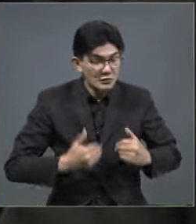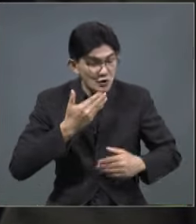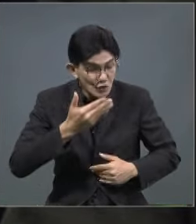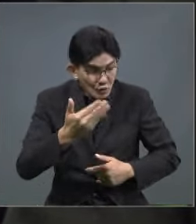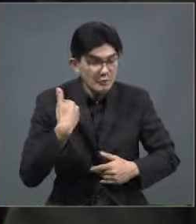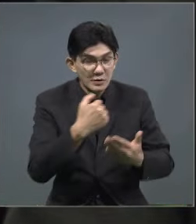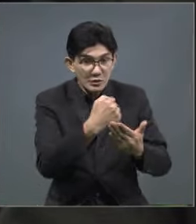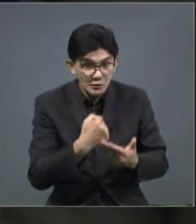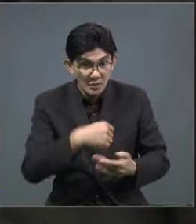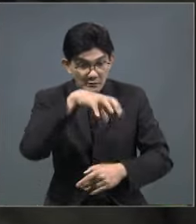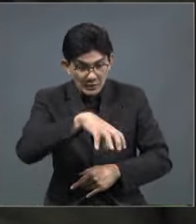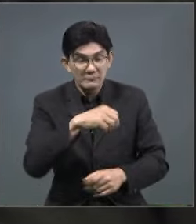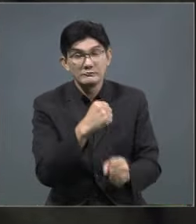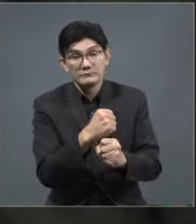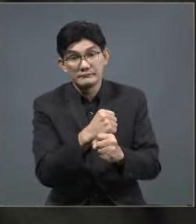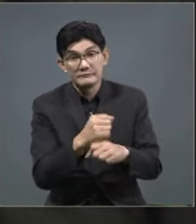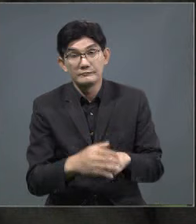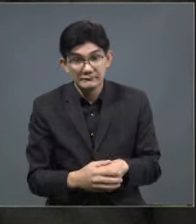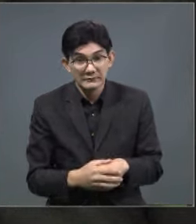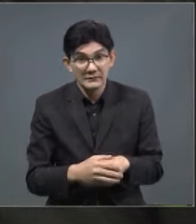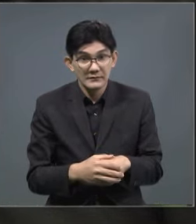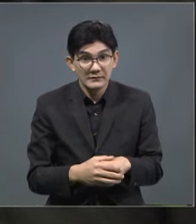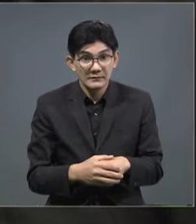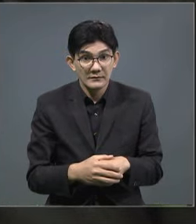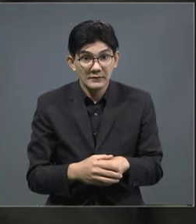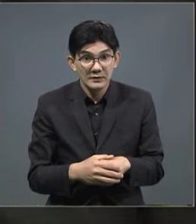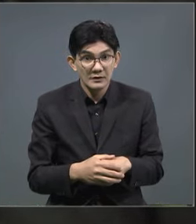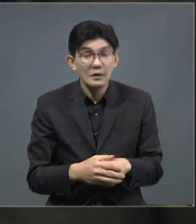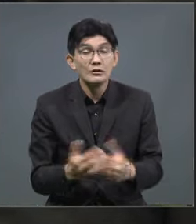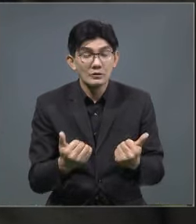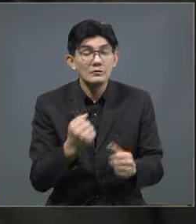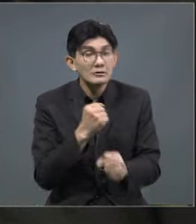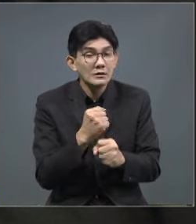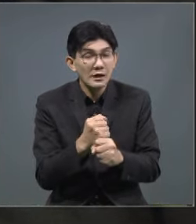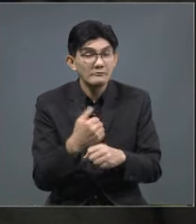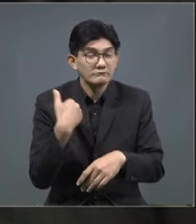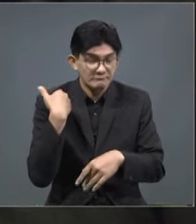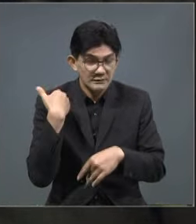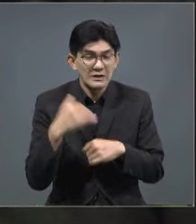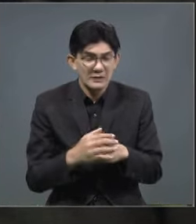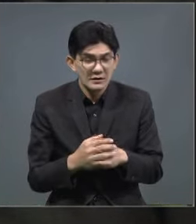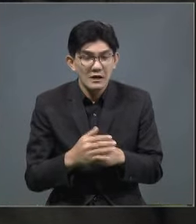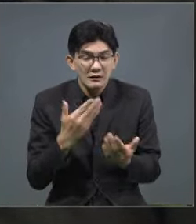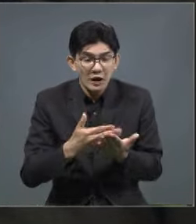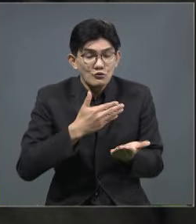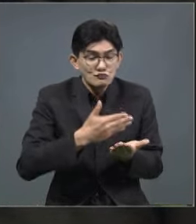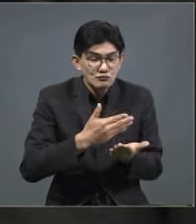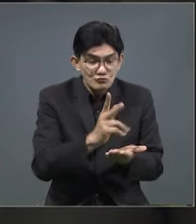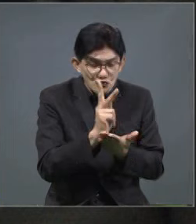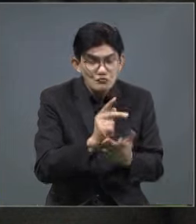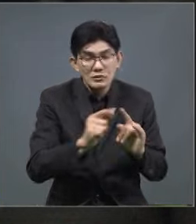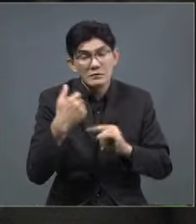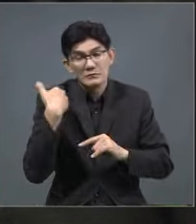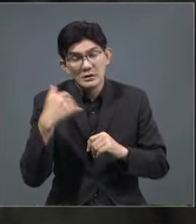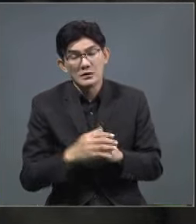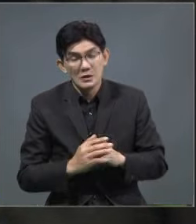การในหน่วยงานซึ่งจากกันมาแล้วเนี่ยต้องเป็นทั้งชีวิตเพราะนั้นการให้สินเชื่อต่าง